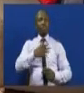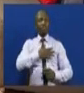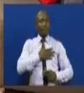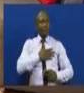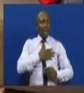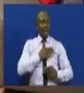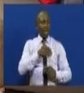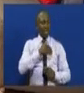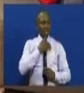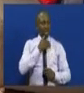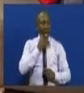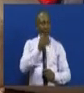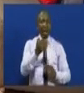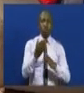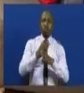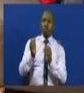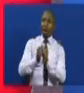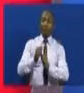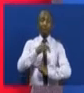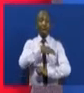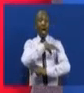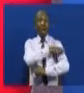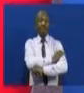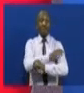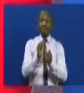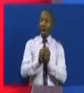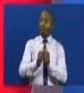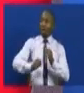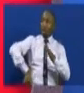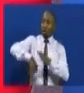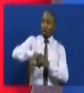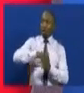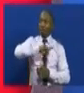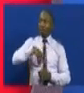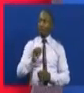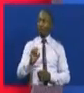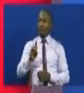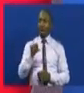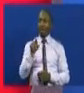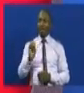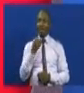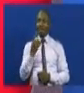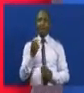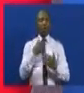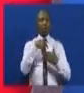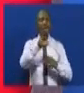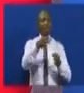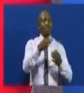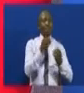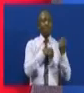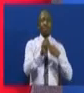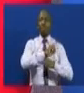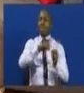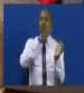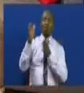story ile kuhusu masuala ya ndumba kwenye ulimwengu wa soka. Mzee kwa Audax anakuambia, sasa utaendaje kwenye mazoezi bila kujiandaa? Sasa